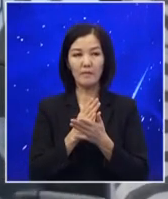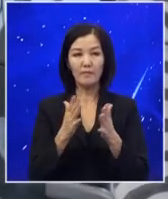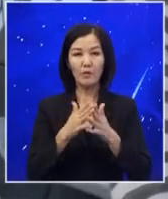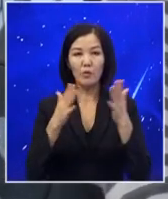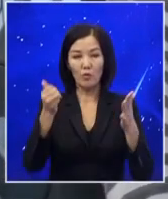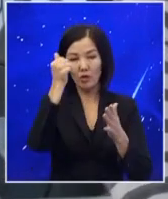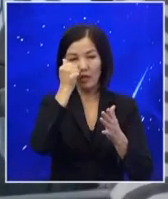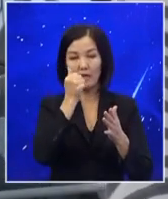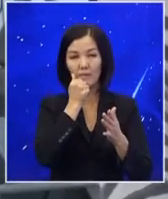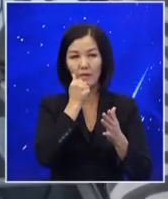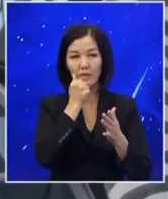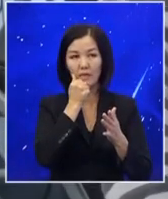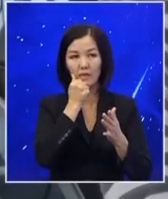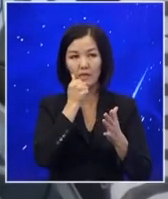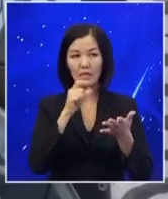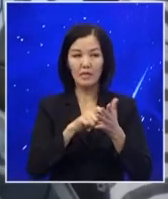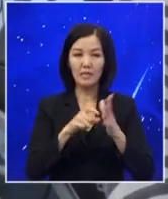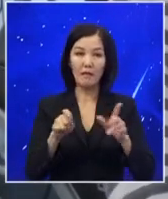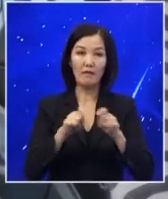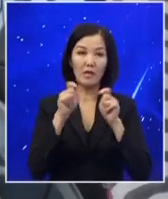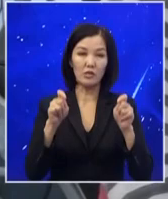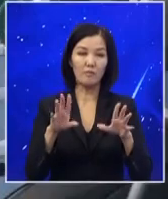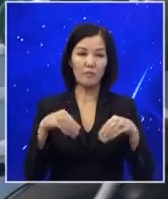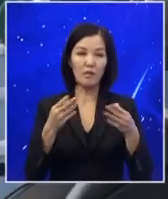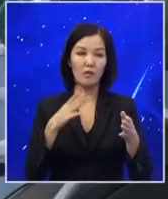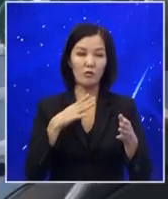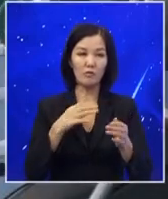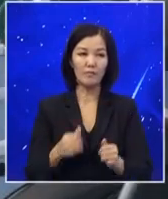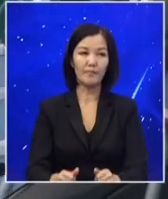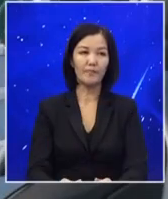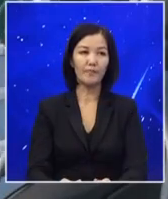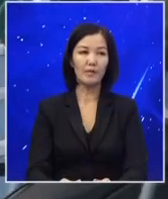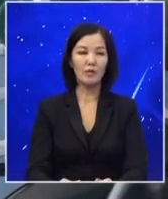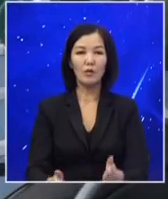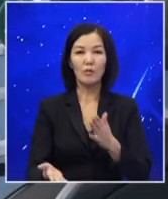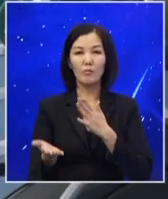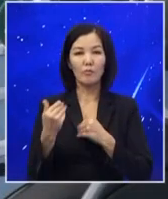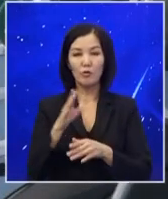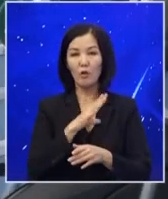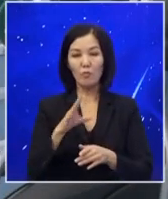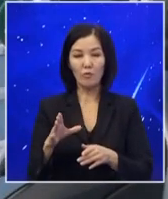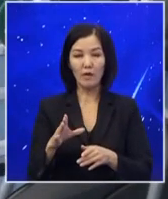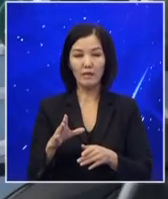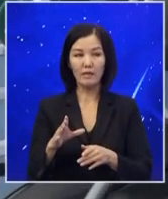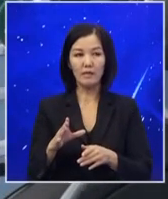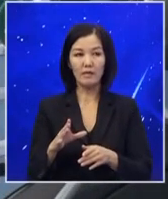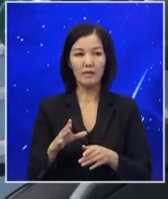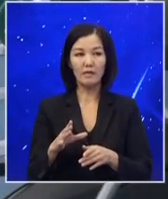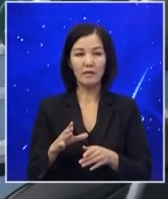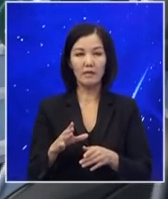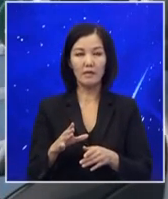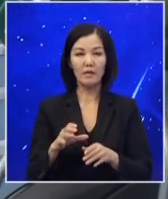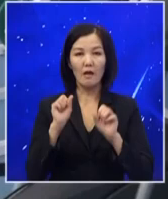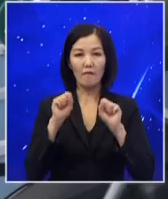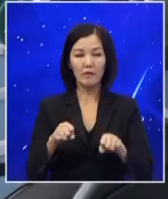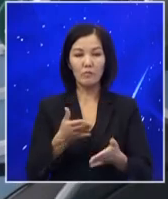айтамыз осындай тренажерный зал орнатып берген үшін. Себебі бұл бұрынғы бұндай болмап еді. Мұндай мүмкіндіктер